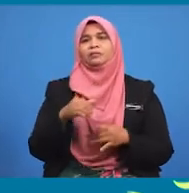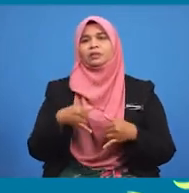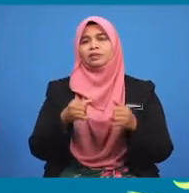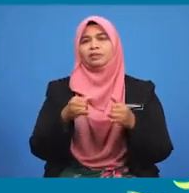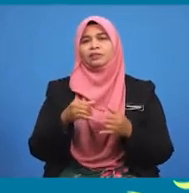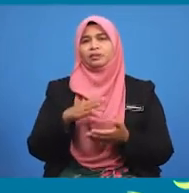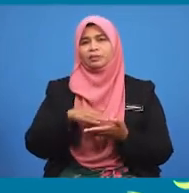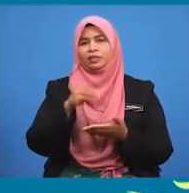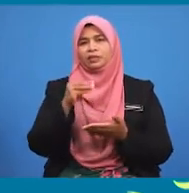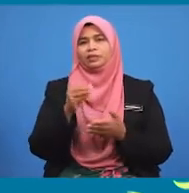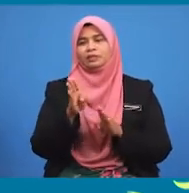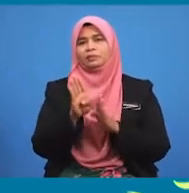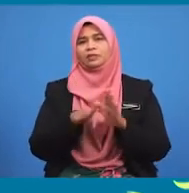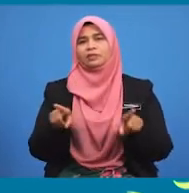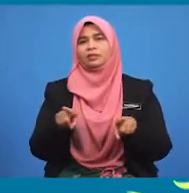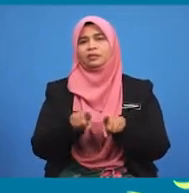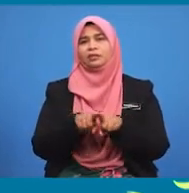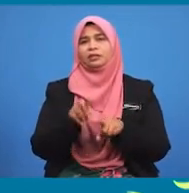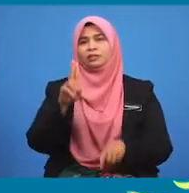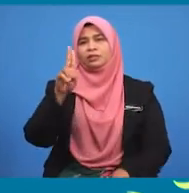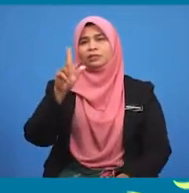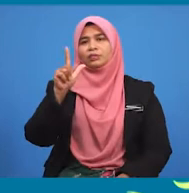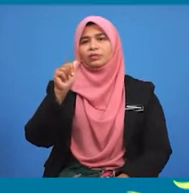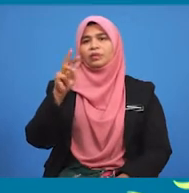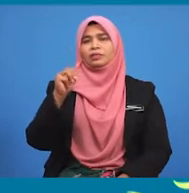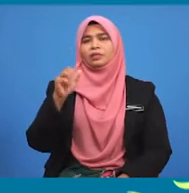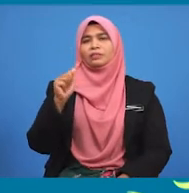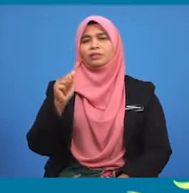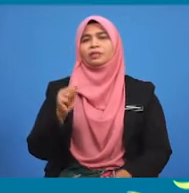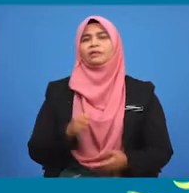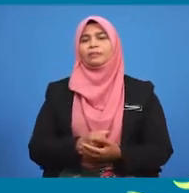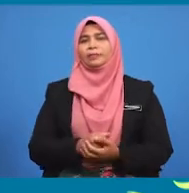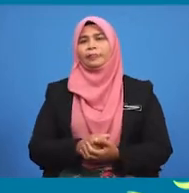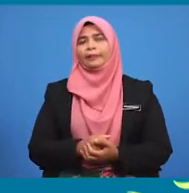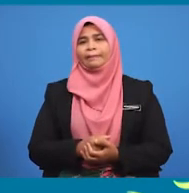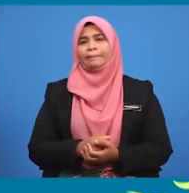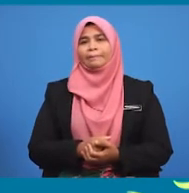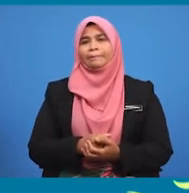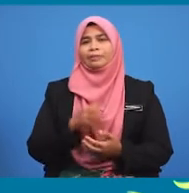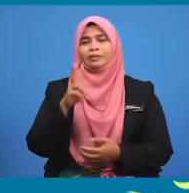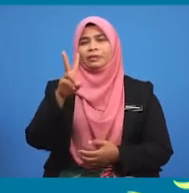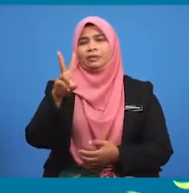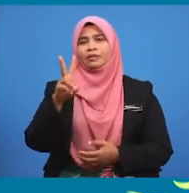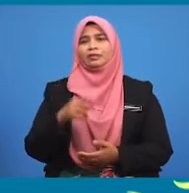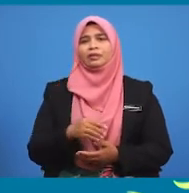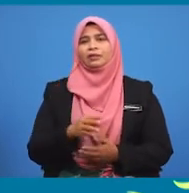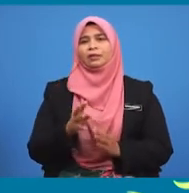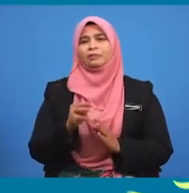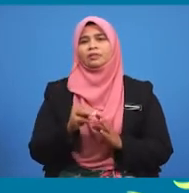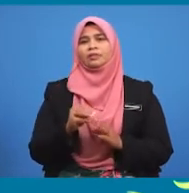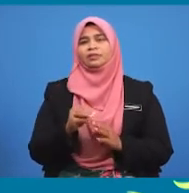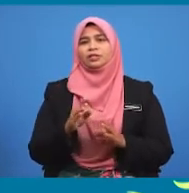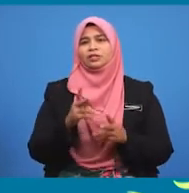pengajian bersama para ulama sama ada di media cetak maupun di media elektronik. Yang kedua,